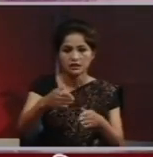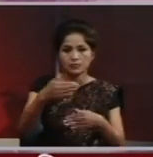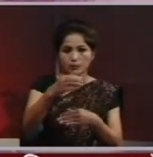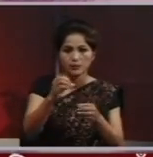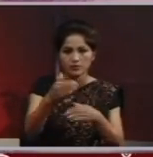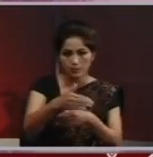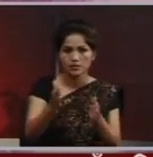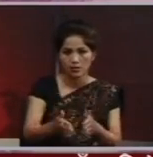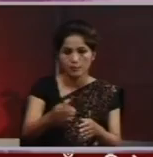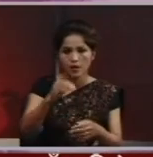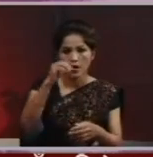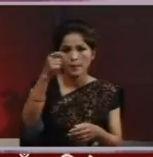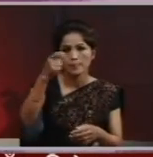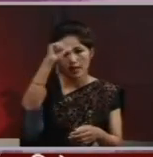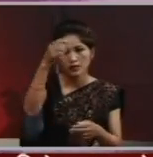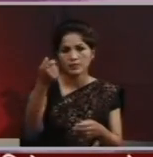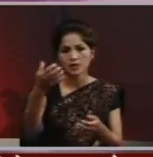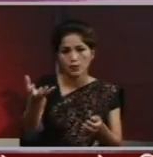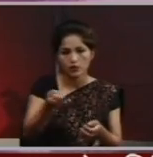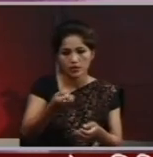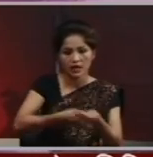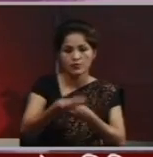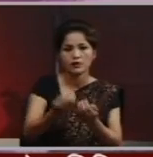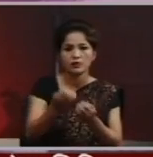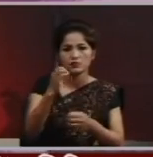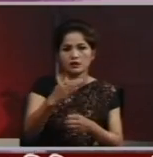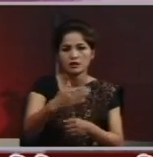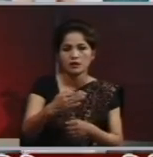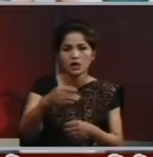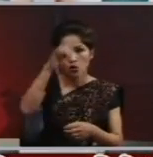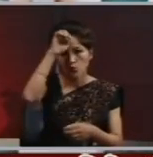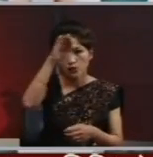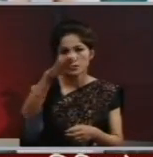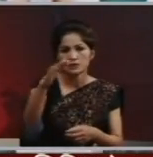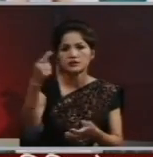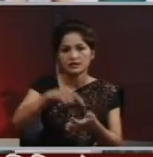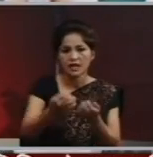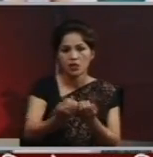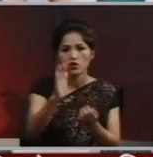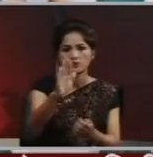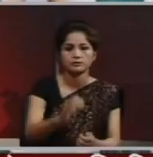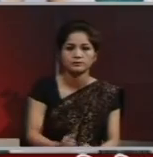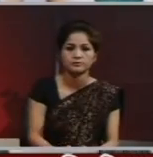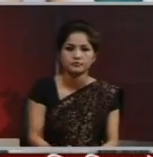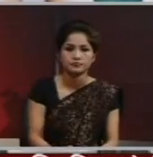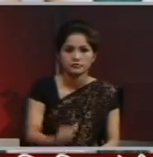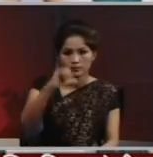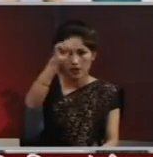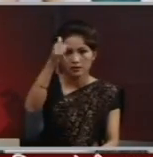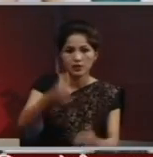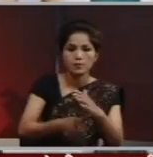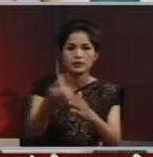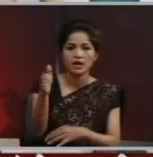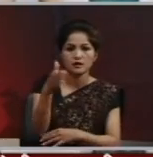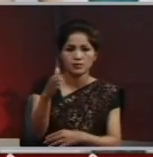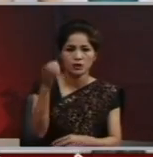परिमाणसम्म भारु बोक्न तथा कारोबार गर्न सक्ने गरी फेमा नोटिफिकेसन जारी गर्छ। भारतीय